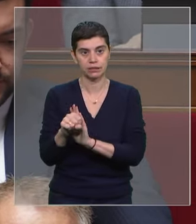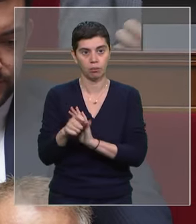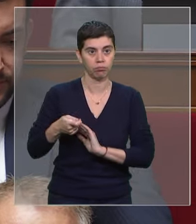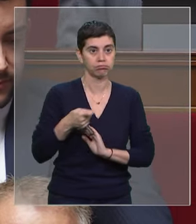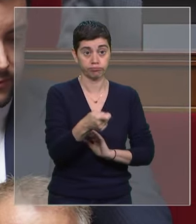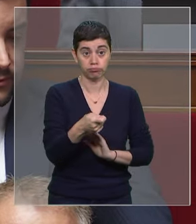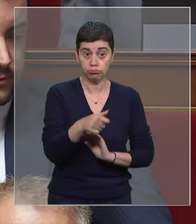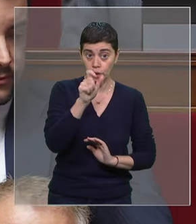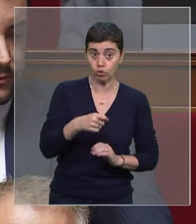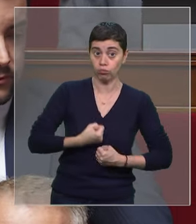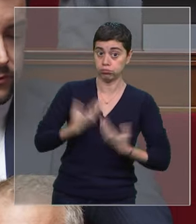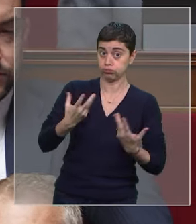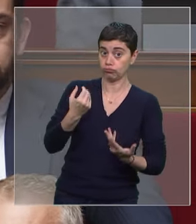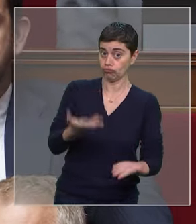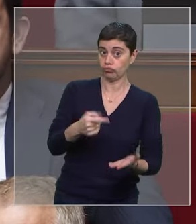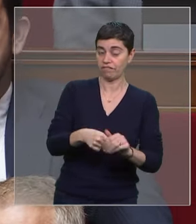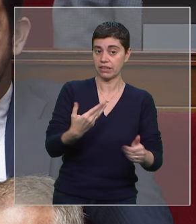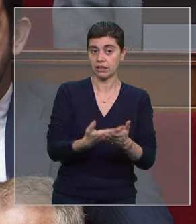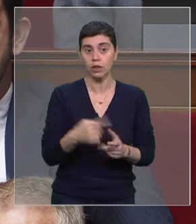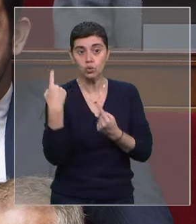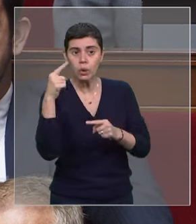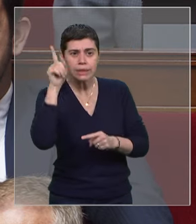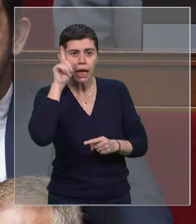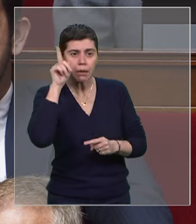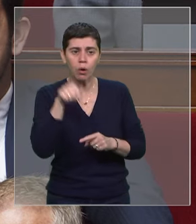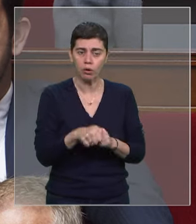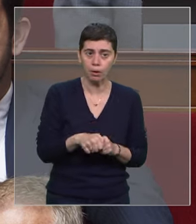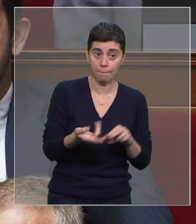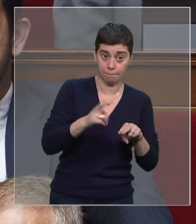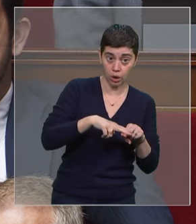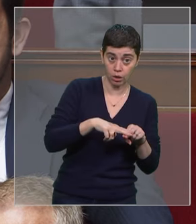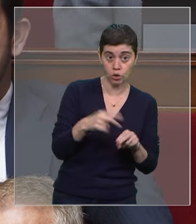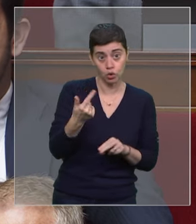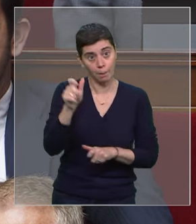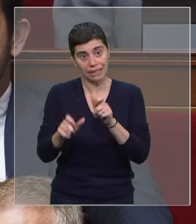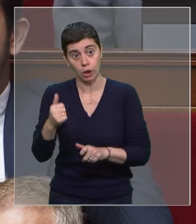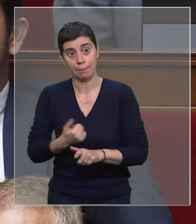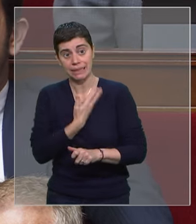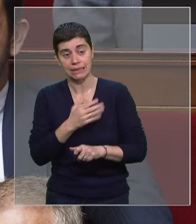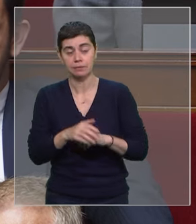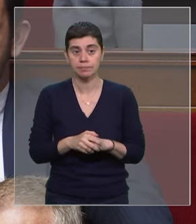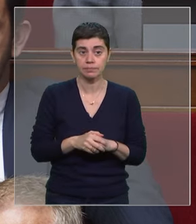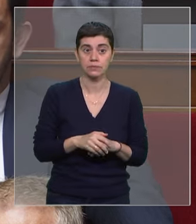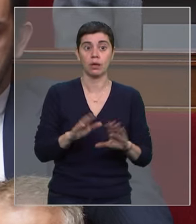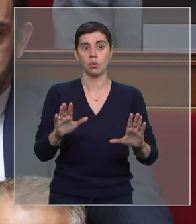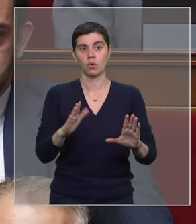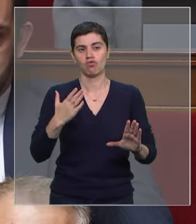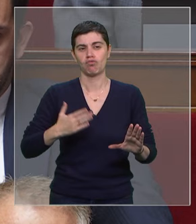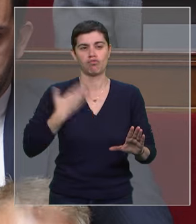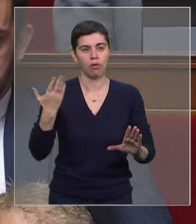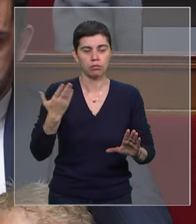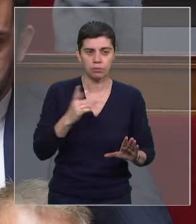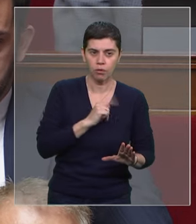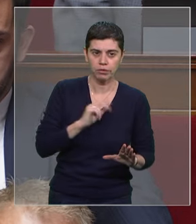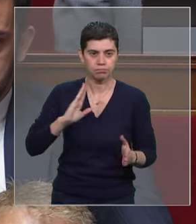et revendiquée, a provoqué la mort d'un touriste allemand et blessé deux personnes. Et le bilan n'est pas plus lourd grâce au courage de nos